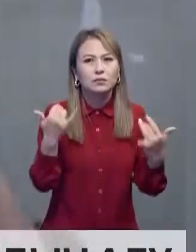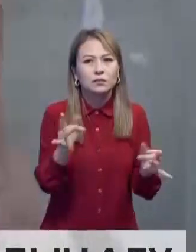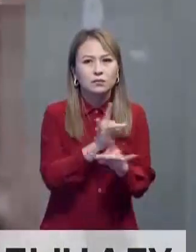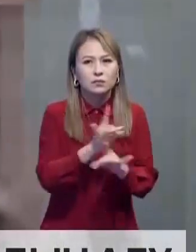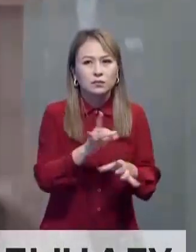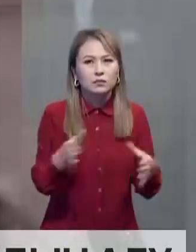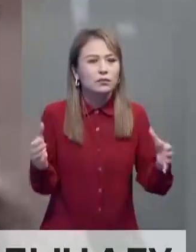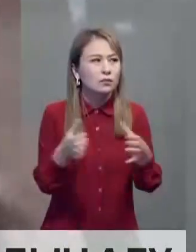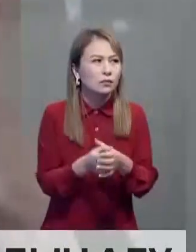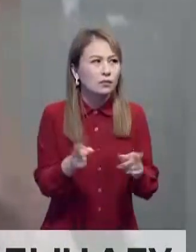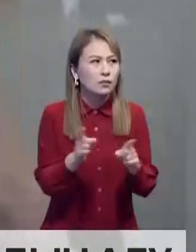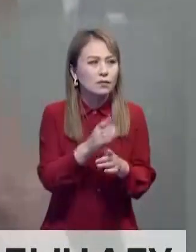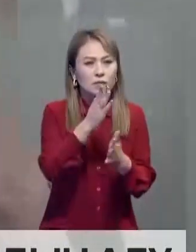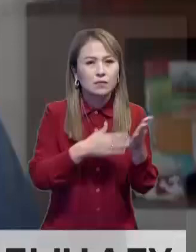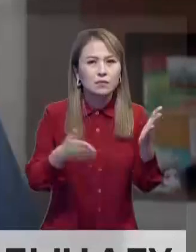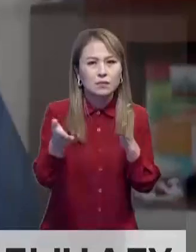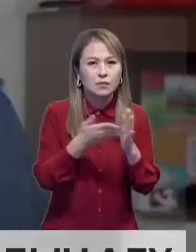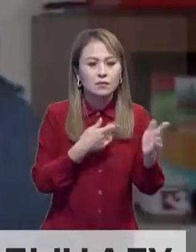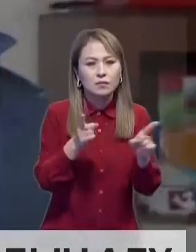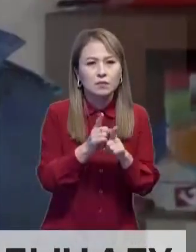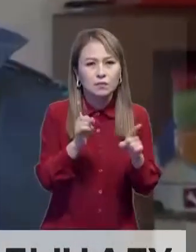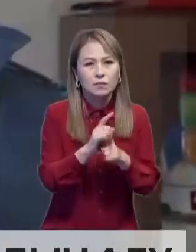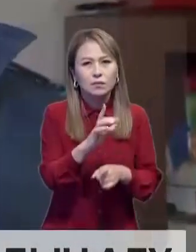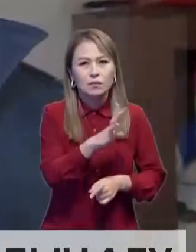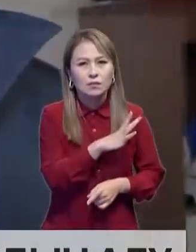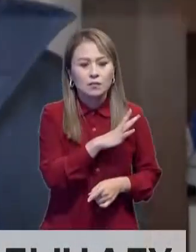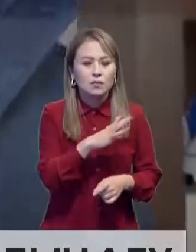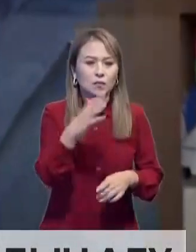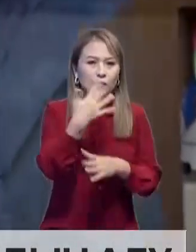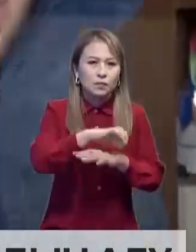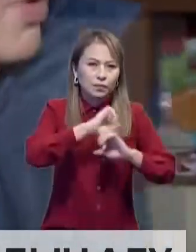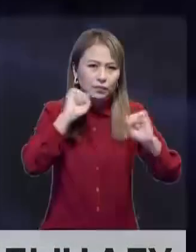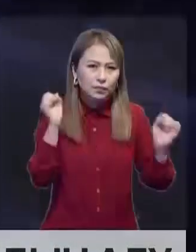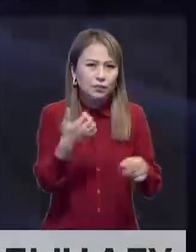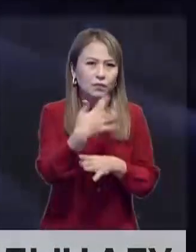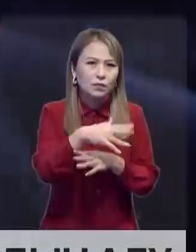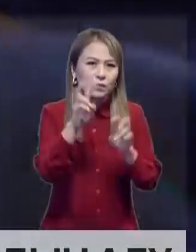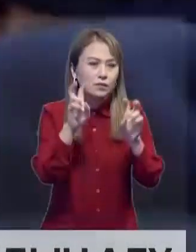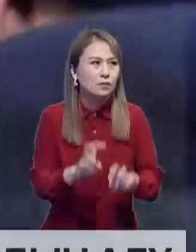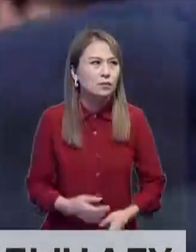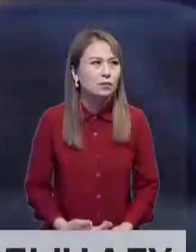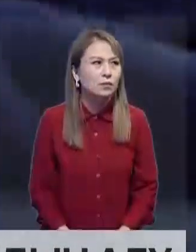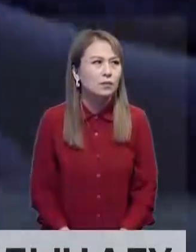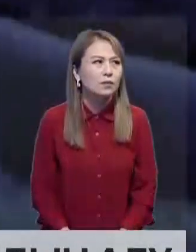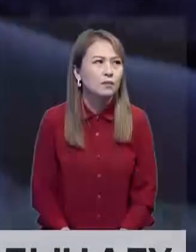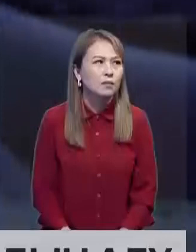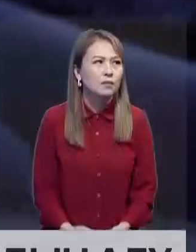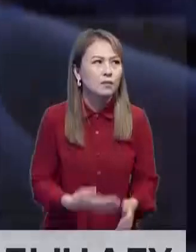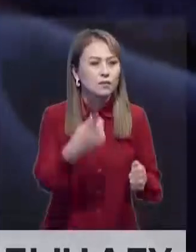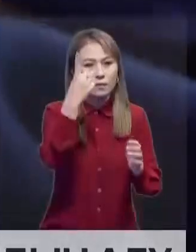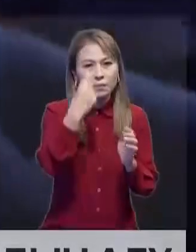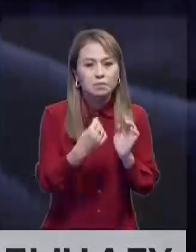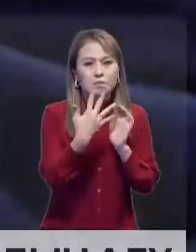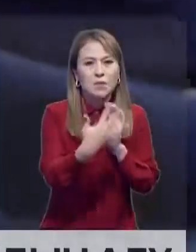шыдамаған жұбайы ақыры далаға шығып кетіп, күннің суығында есік алдында отырды. 5-6 рет мас болады,